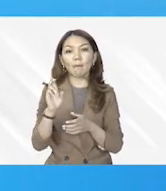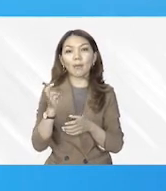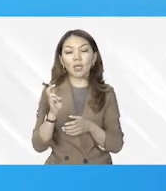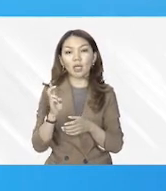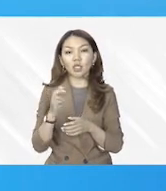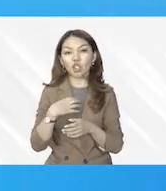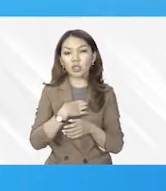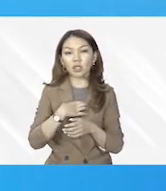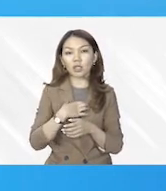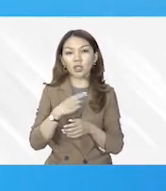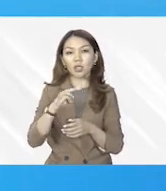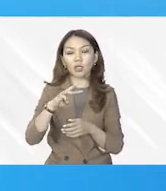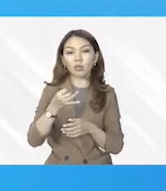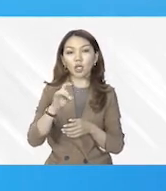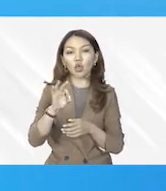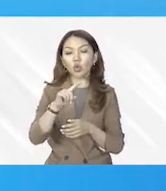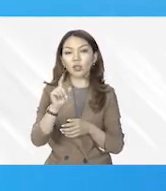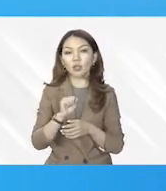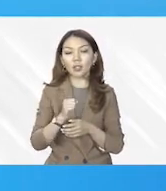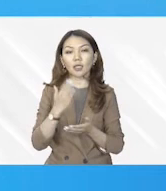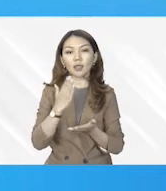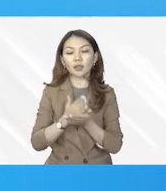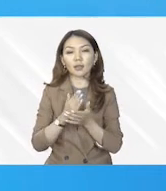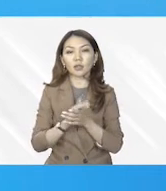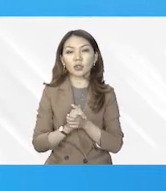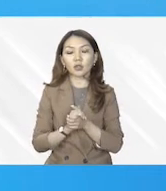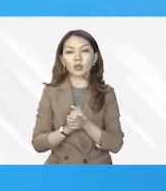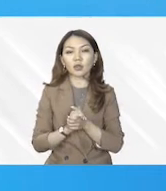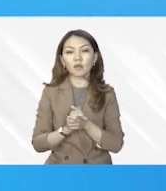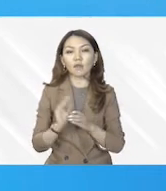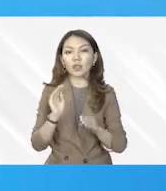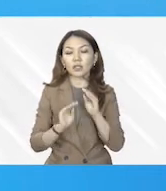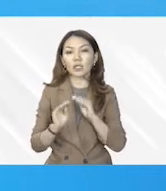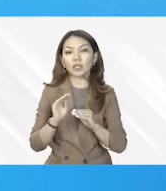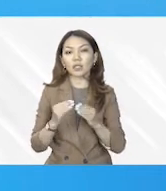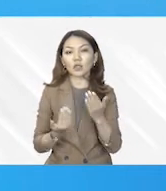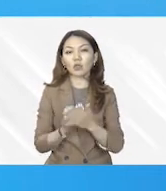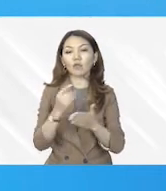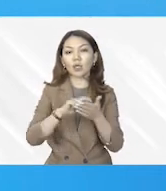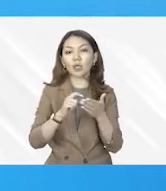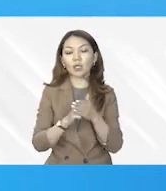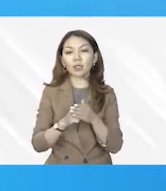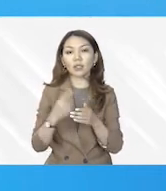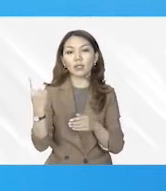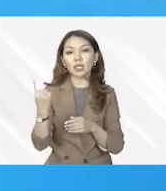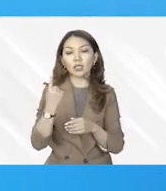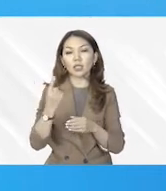Биологическое значение мейоза заключается в образовании клеток с одинарным набором